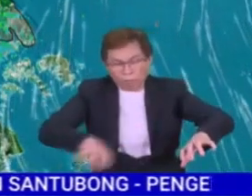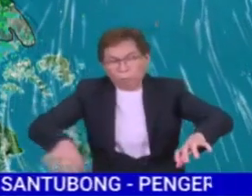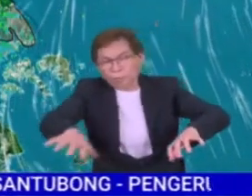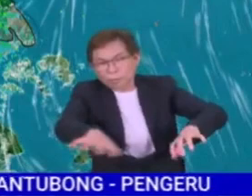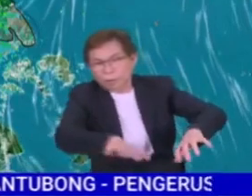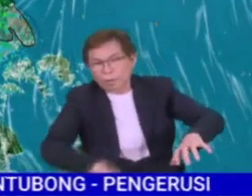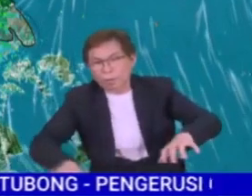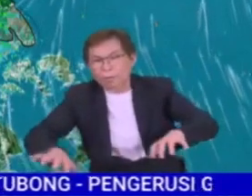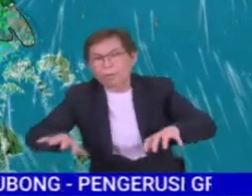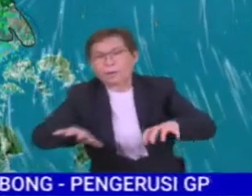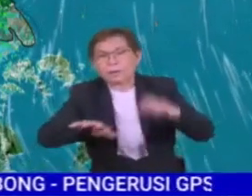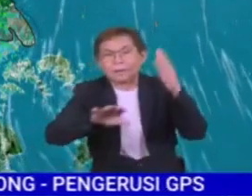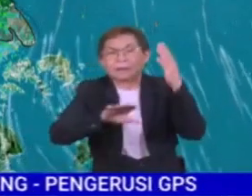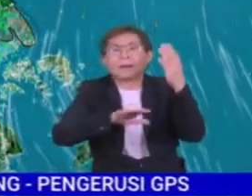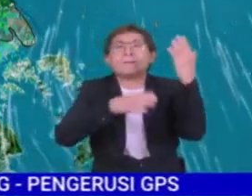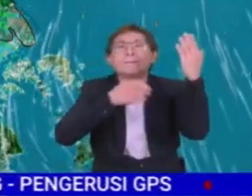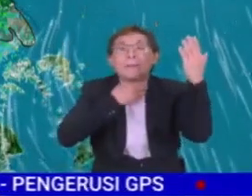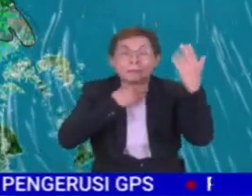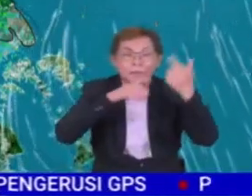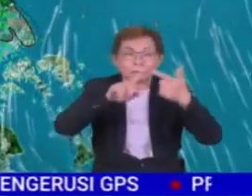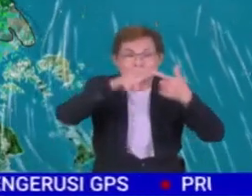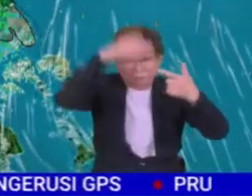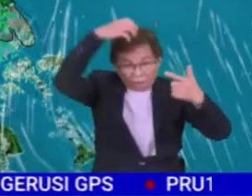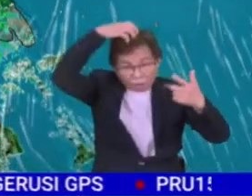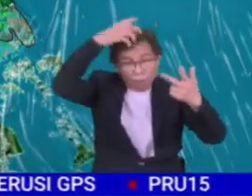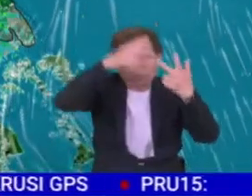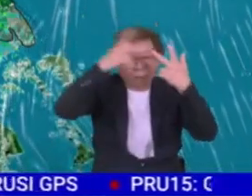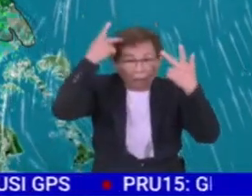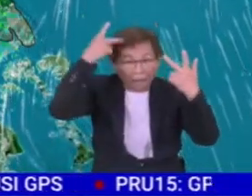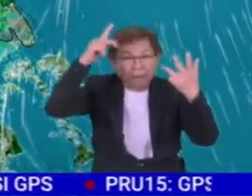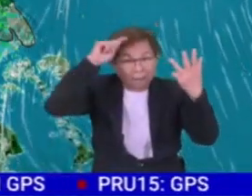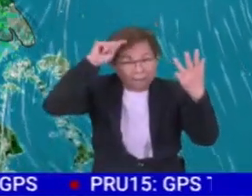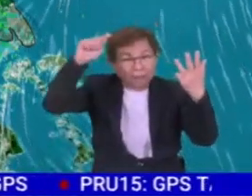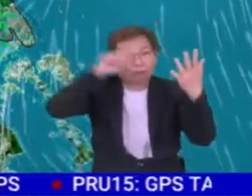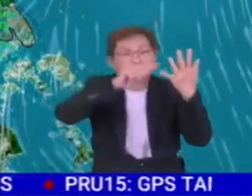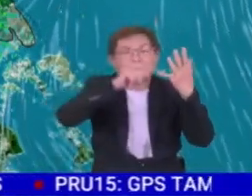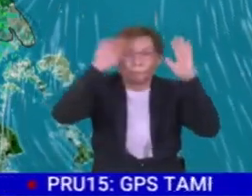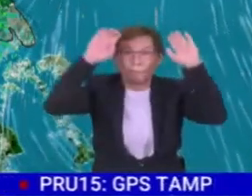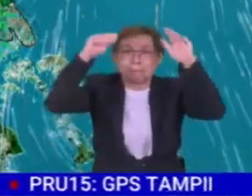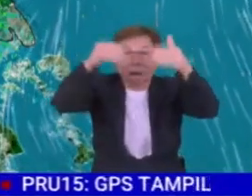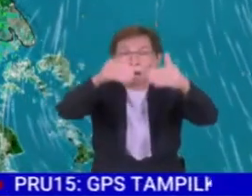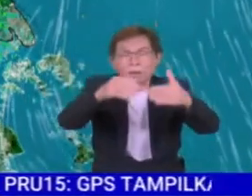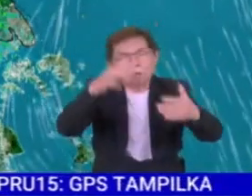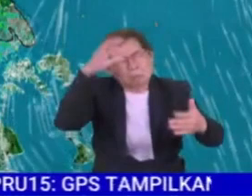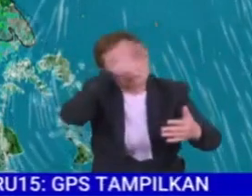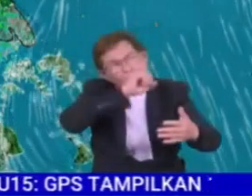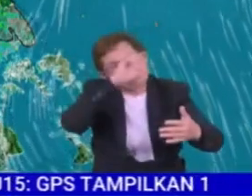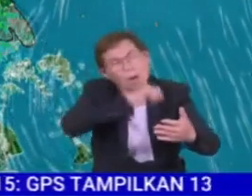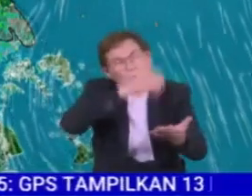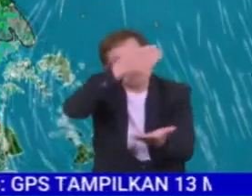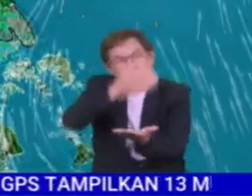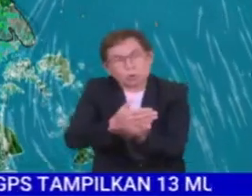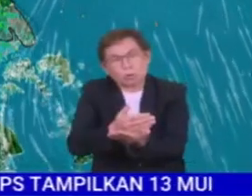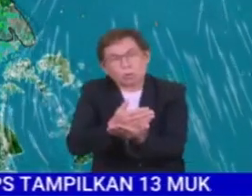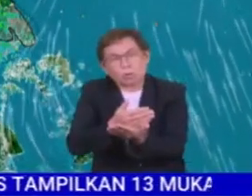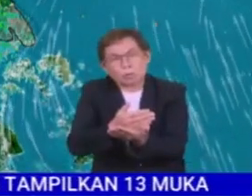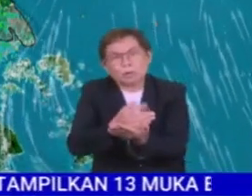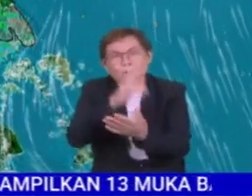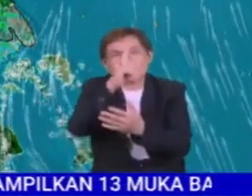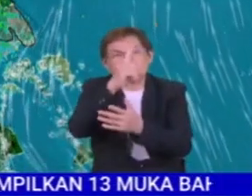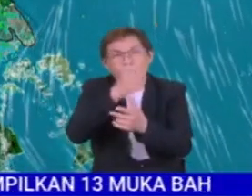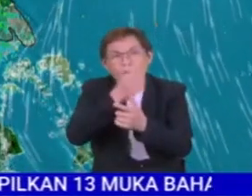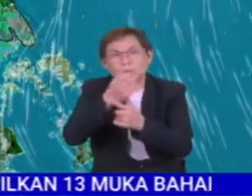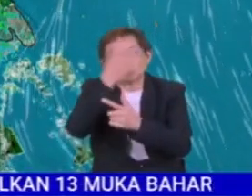di sekitar pedalaman negeri Perak, Selangor, Kelantan, Terengganu dan juga Pahang yang dijangka akan reda dalam tempoh